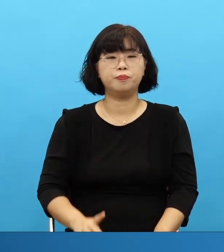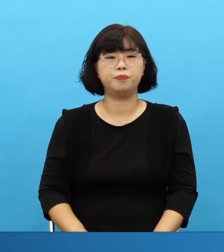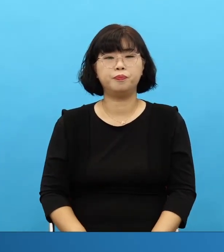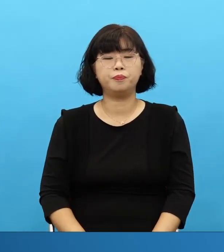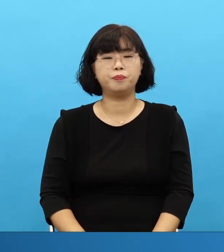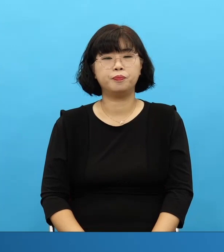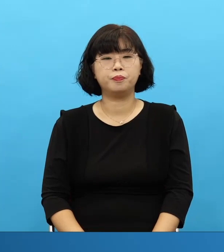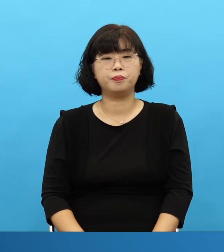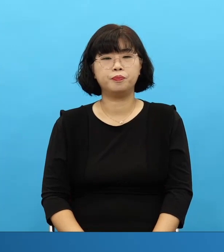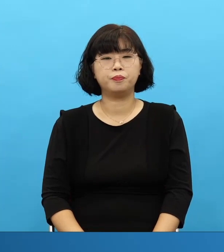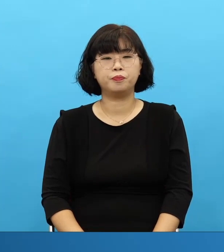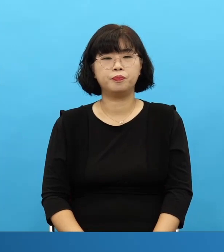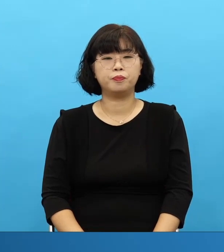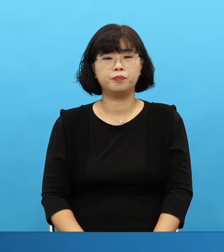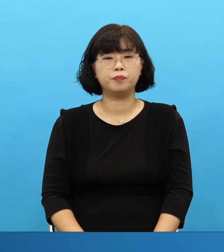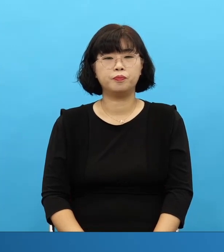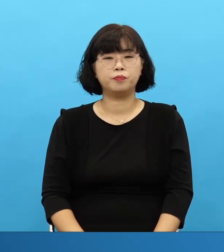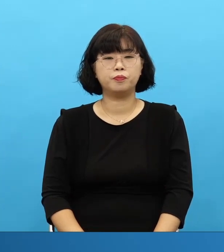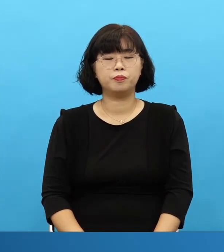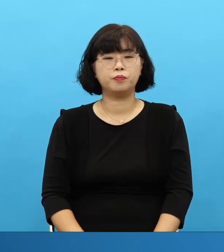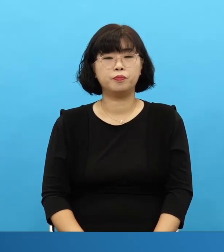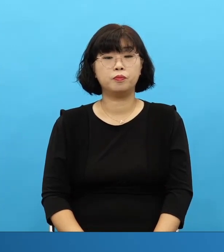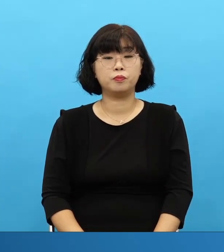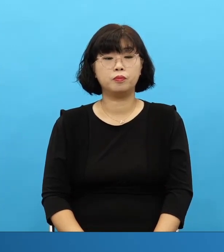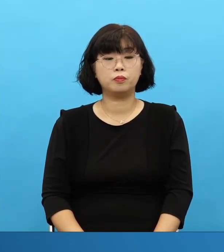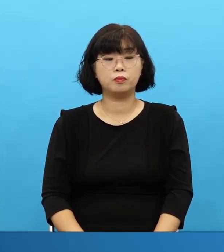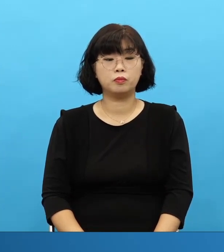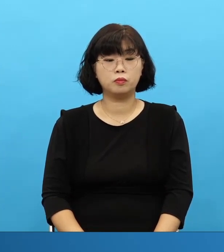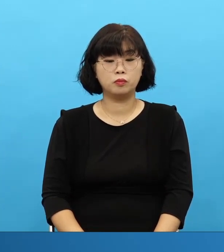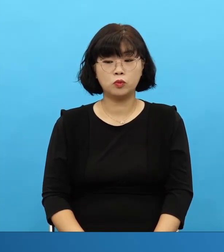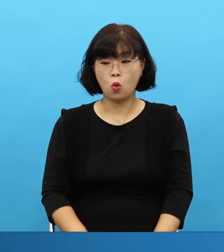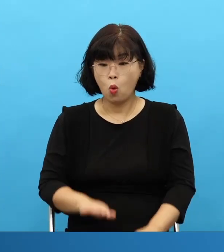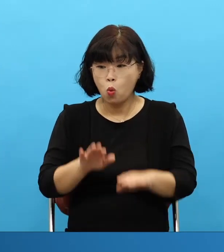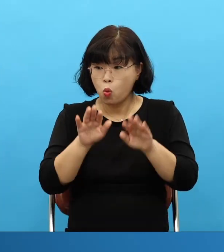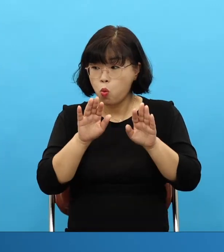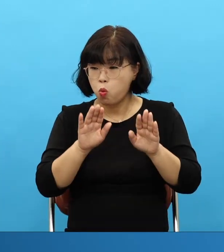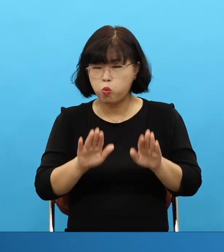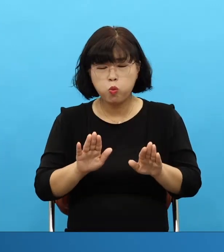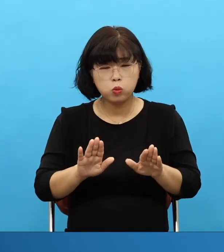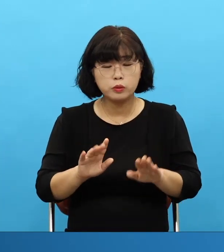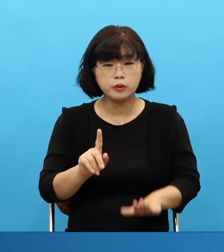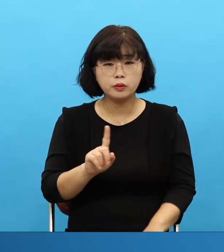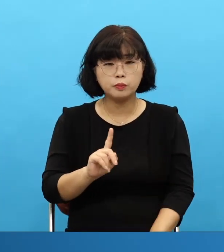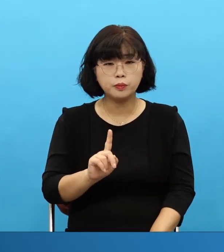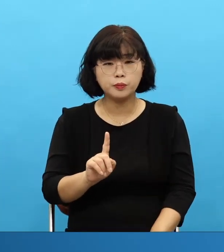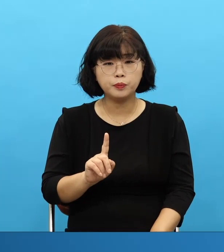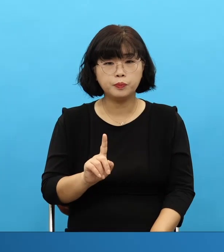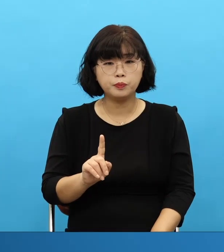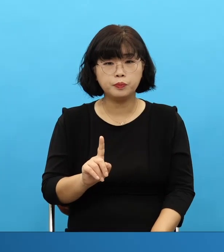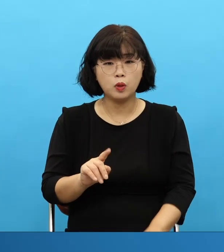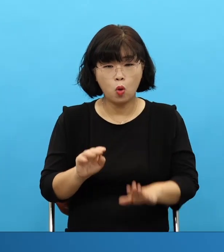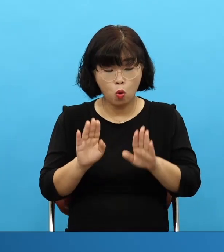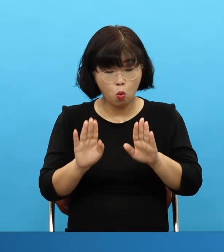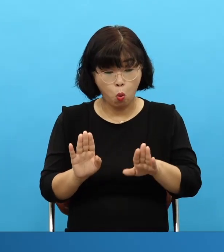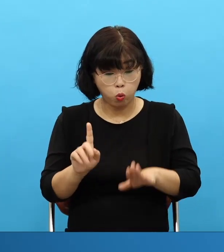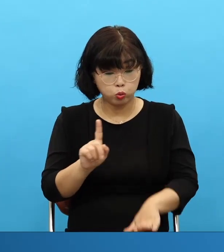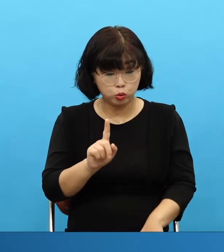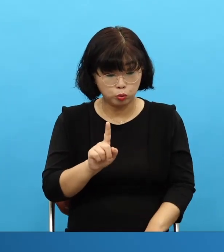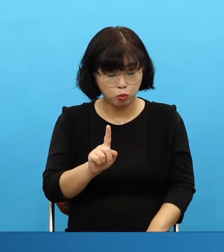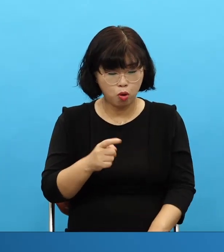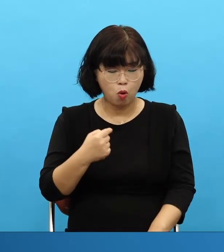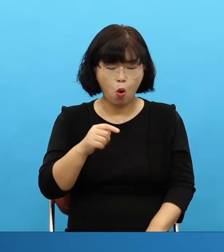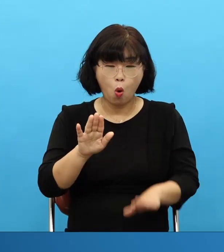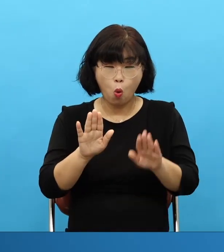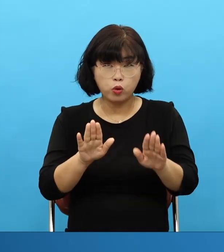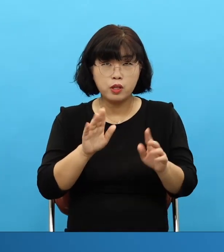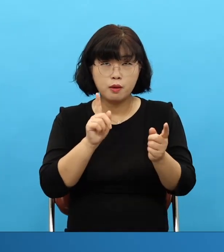in our today. 이게 우리의 오늘은 어떻게 보면은 미래라고도 볼 수 있는 거죠. But in some